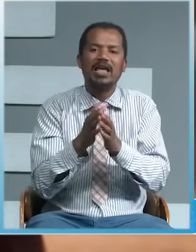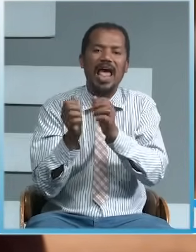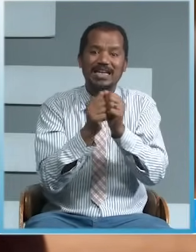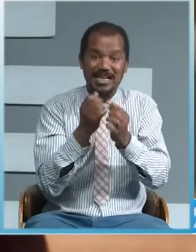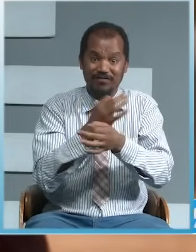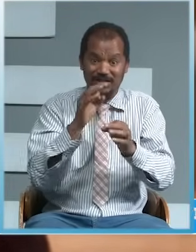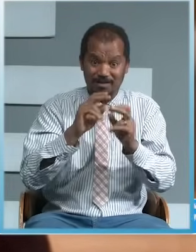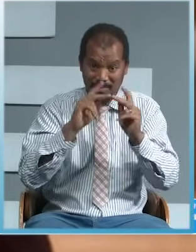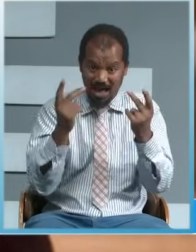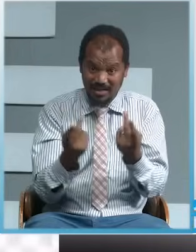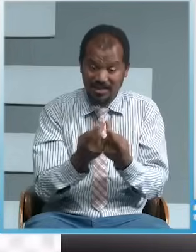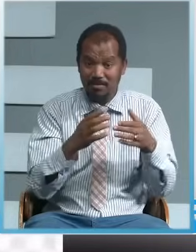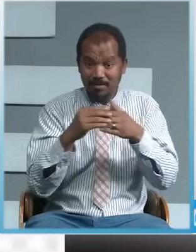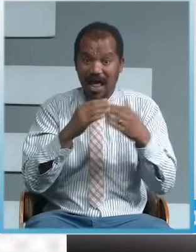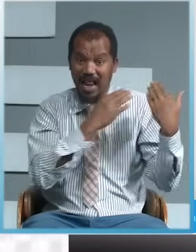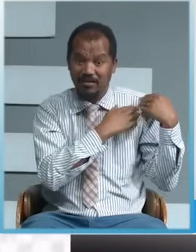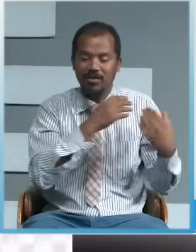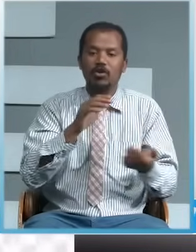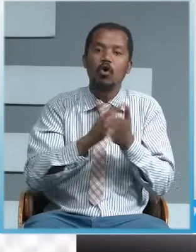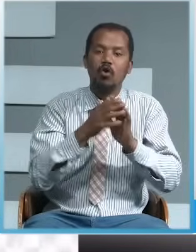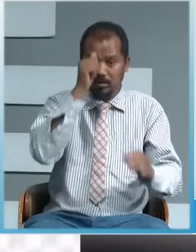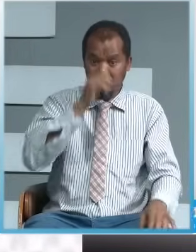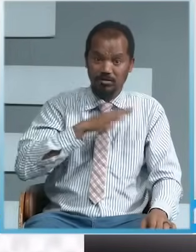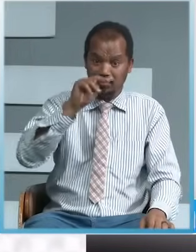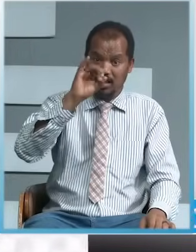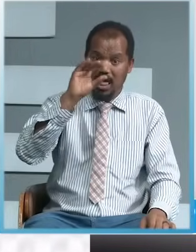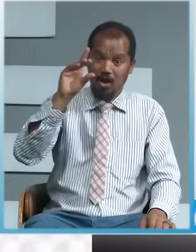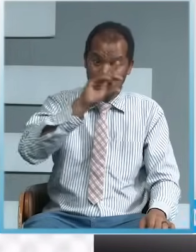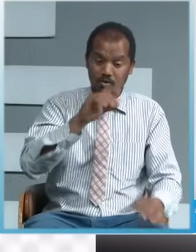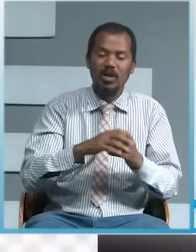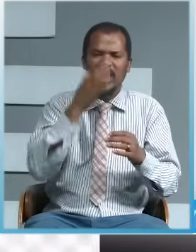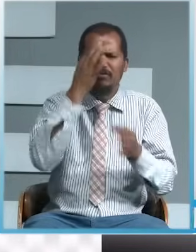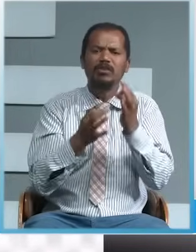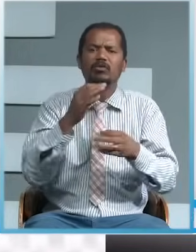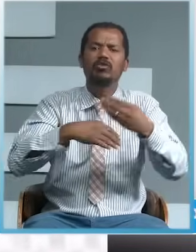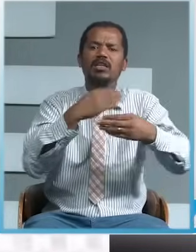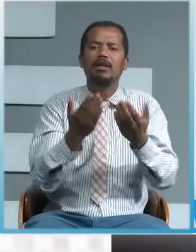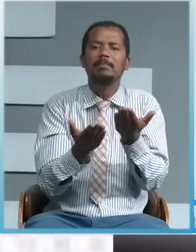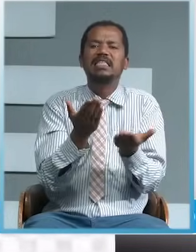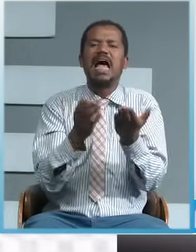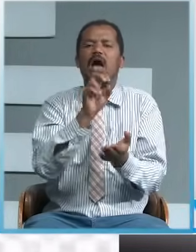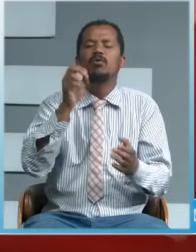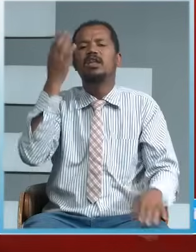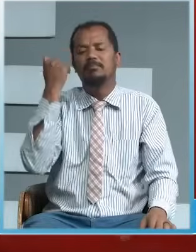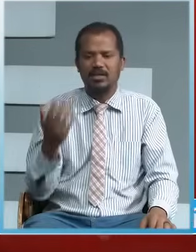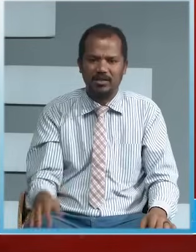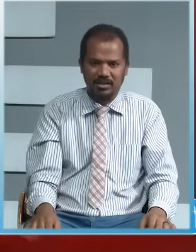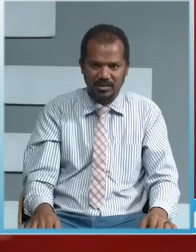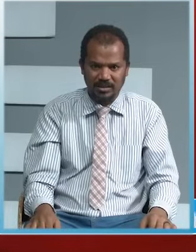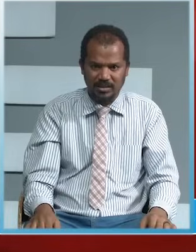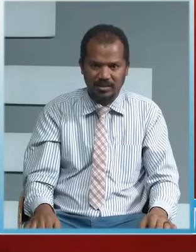ፍትህ ፓርቲ የዓለም አቀፍ ግንኙነት መምሪያ ኃላፊ የሆኑት አቶ መላኩ ሳህሌ የፍርድ ቤቱ ሂደት ሚዛናዊ ነበር ብለዋል።